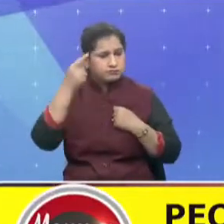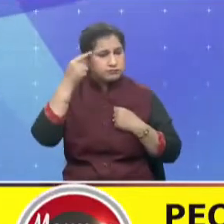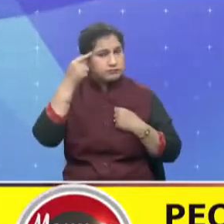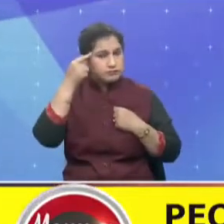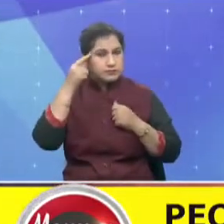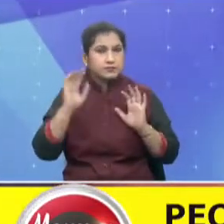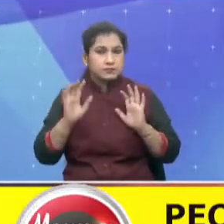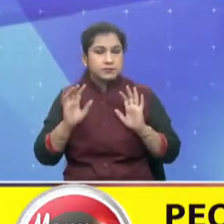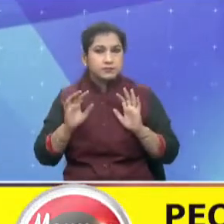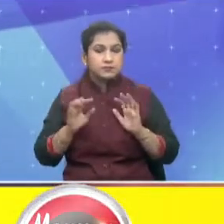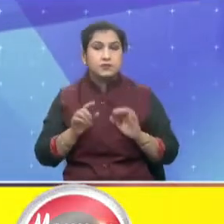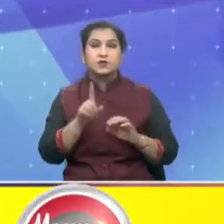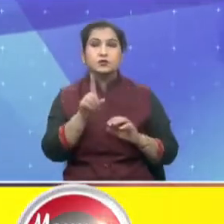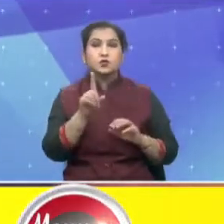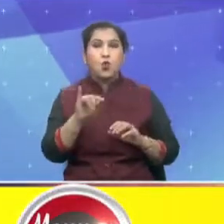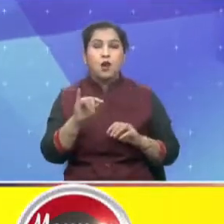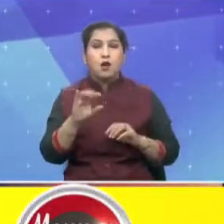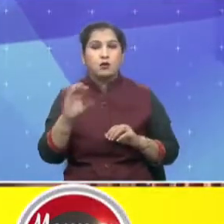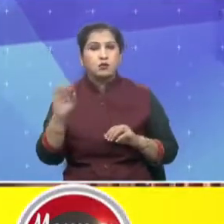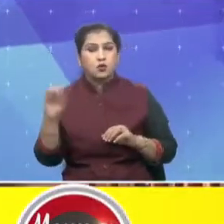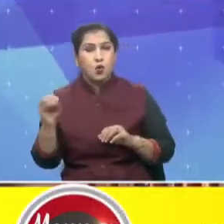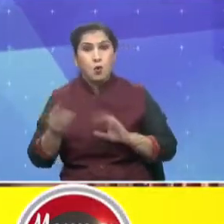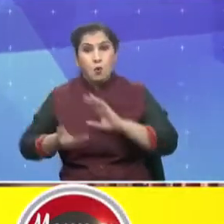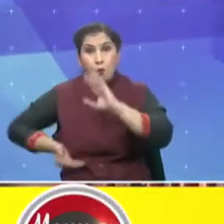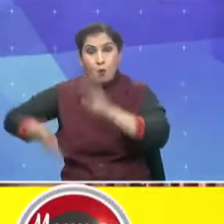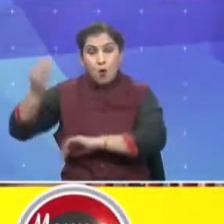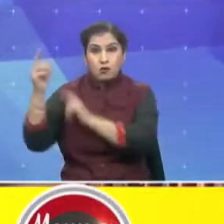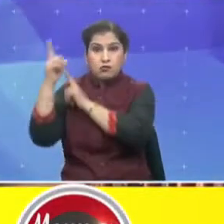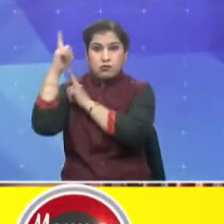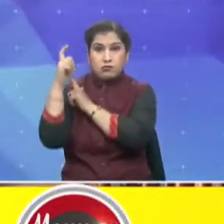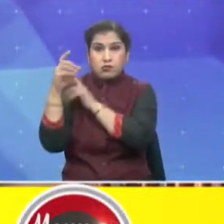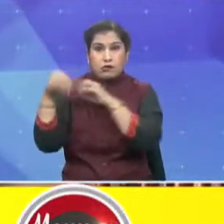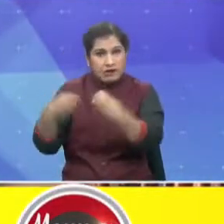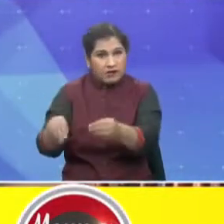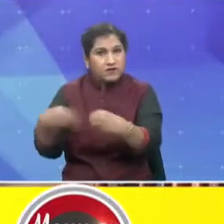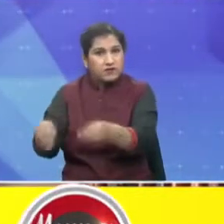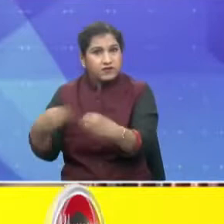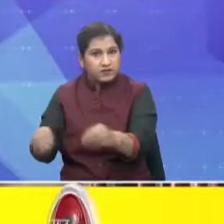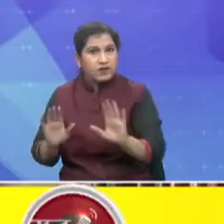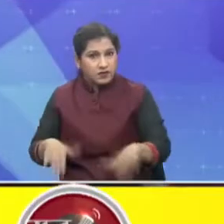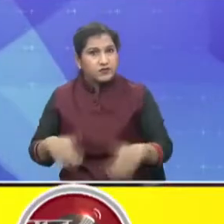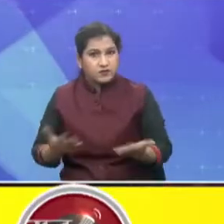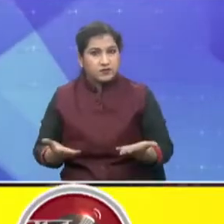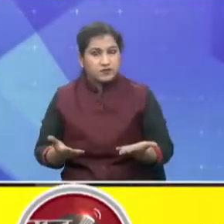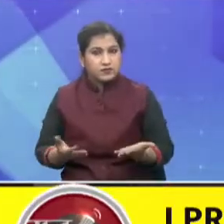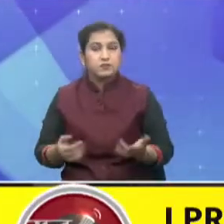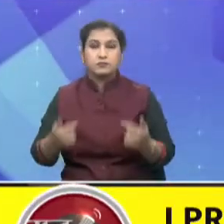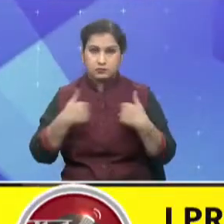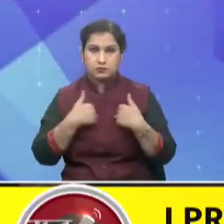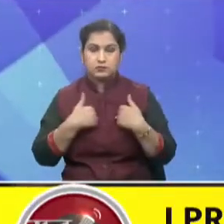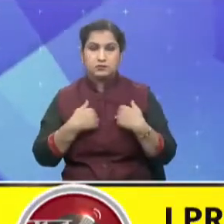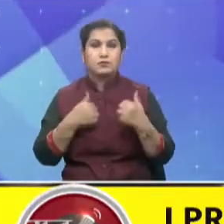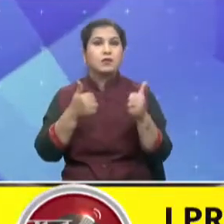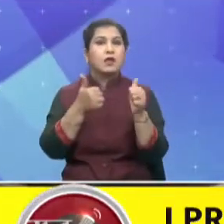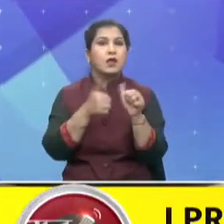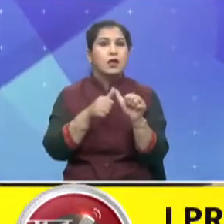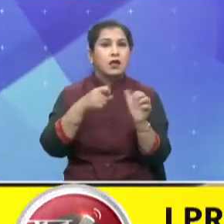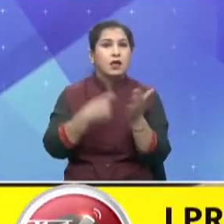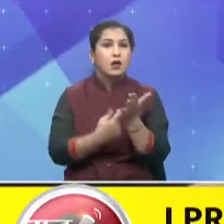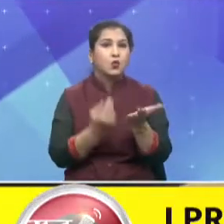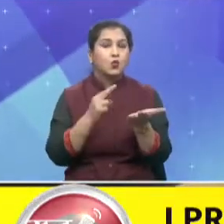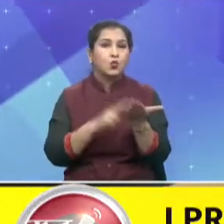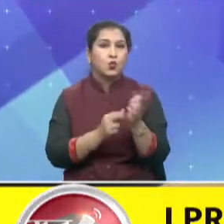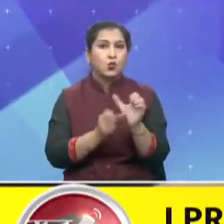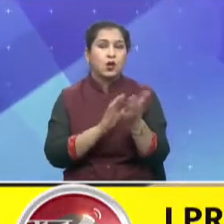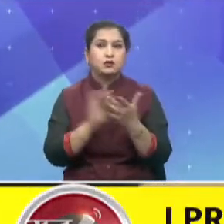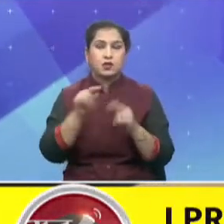तक 1600 से ज्यादा एयरगन सरेंडर कर चुके हैं। मैं अरुणाचल के लोगों की